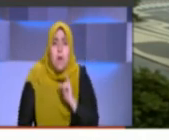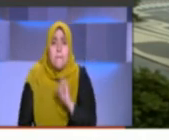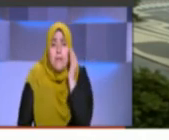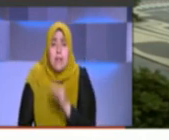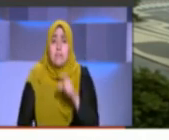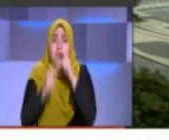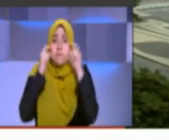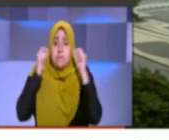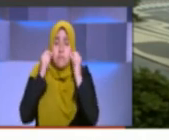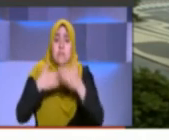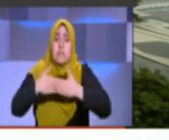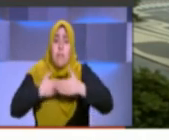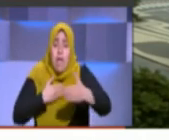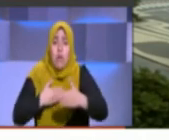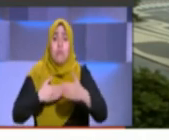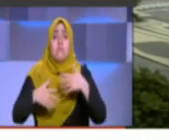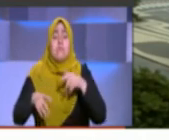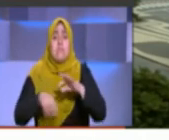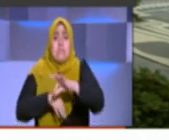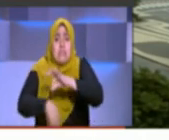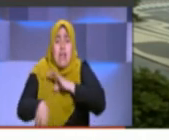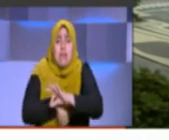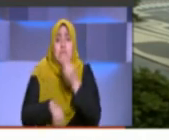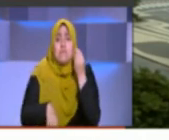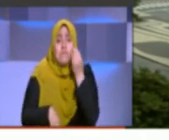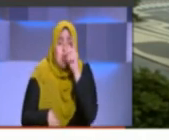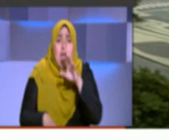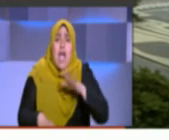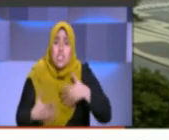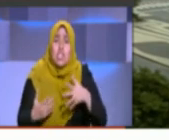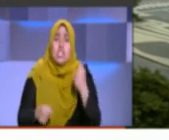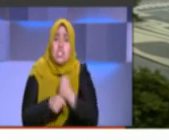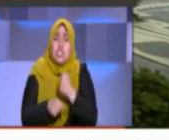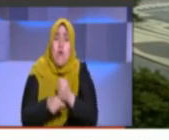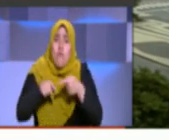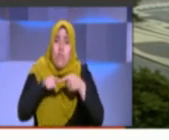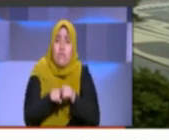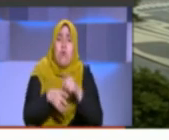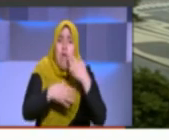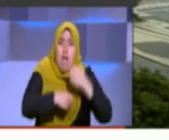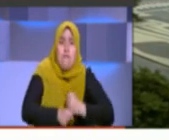تقريبا شبه كلي، تقريبا او خلينا نقول ان احنا بنشتغل تقريبا 60% من